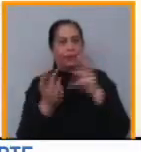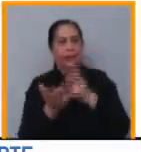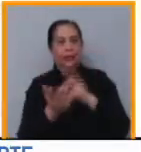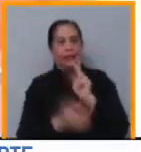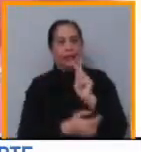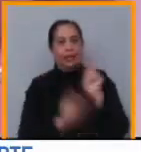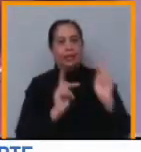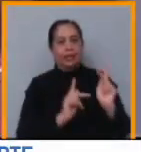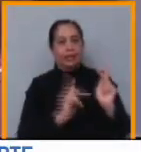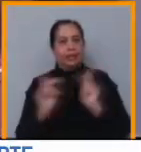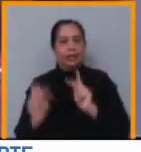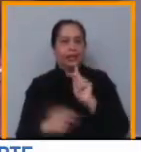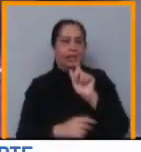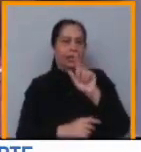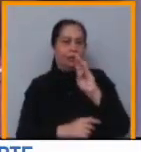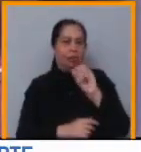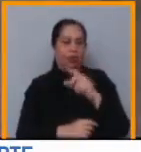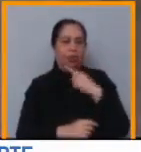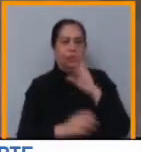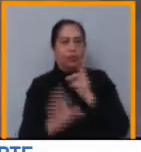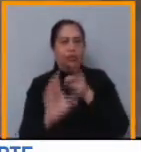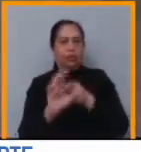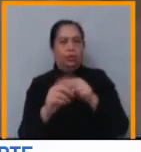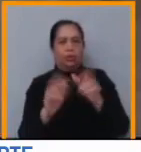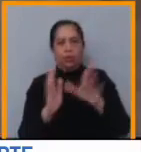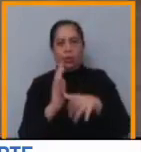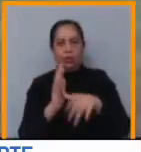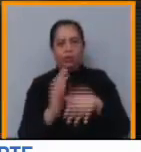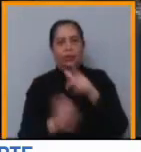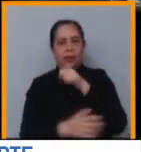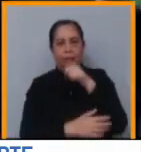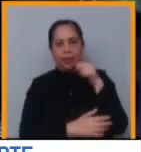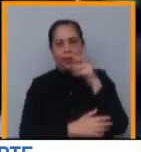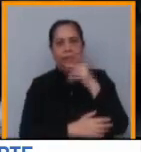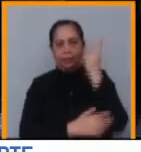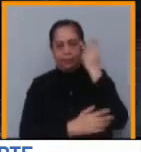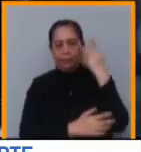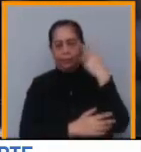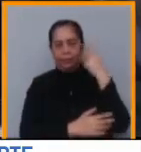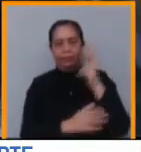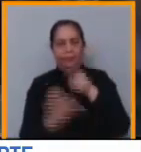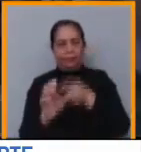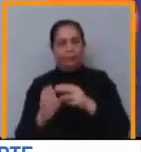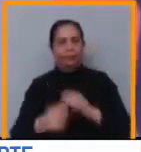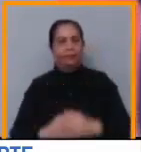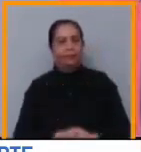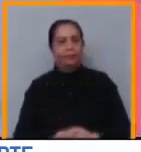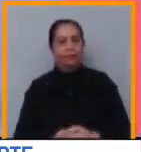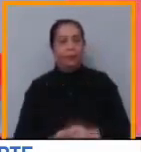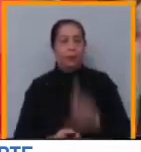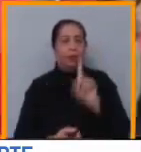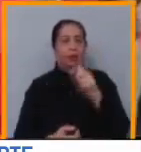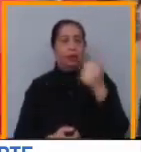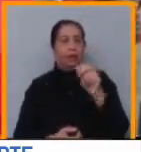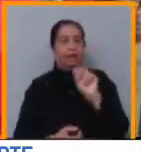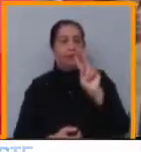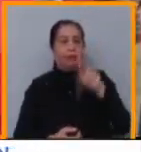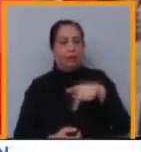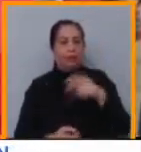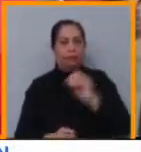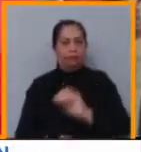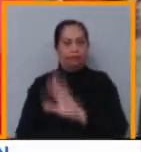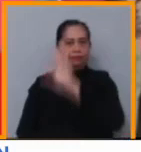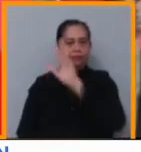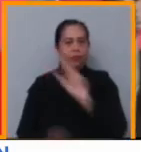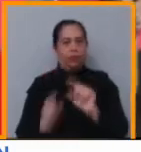Sumalang din sa e-rally ng COMELEC si Robredo at Pangilinan. Isa namang AVP ang pinalabas ng kampo ni